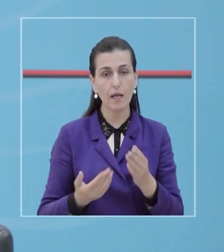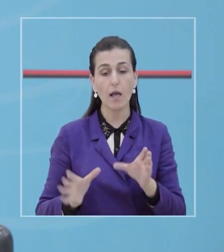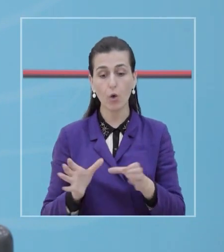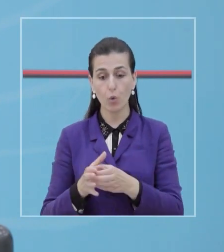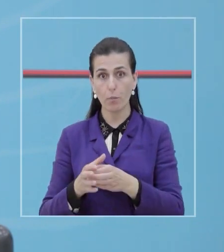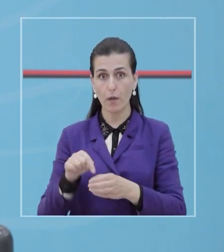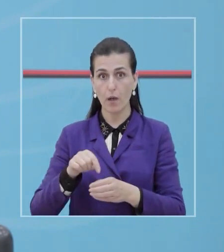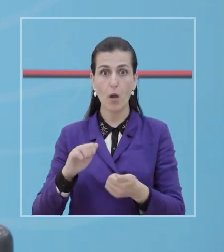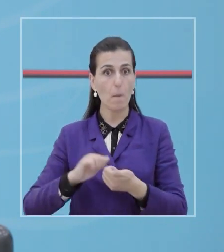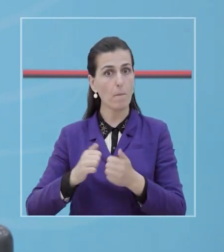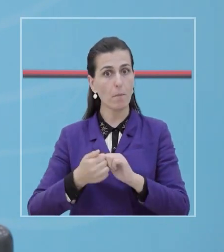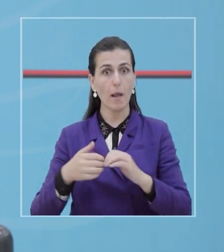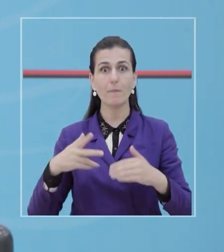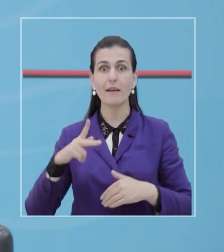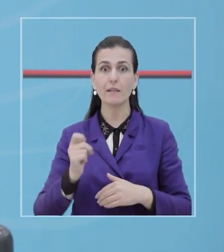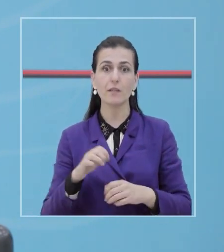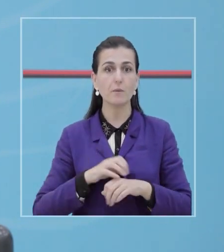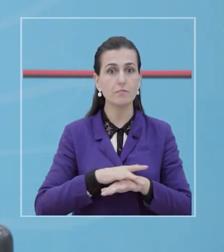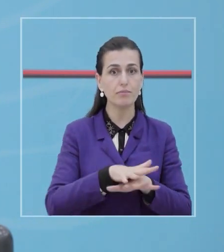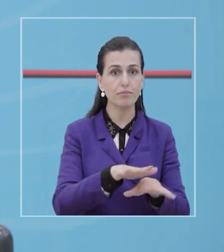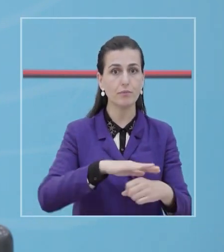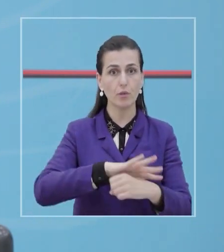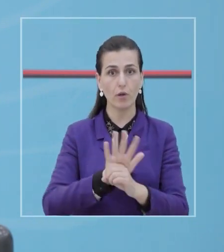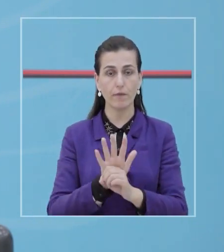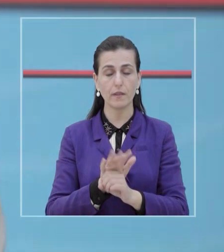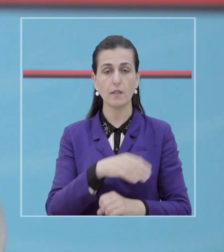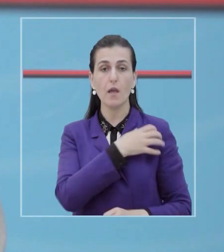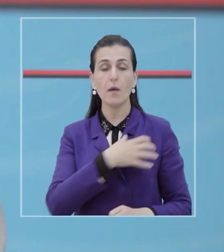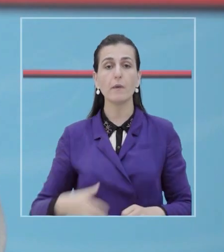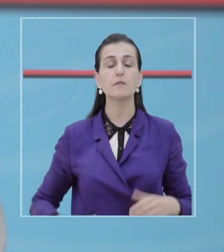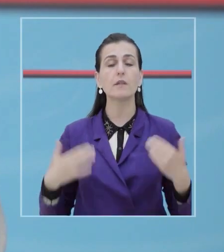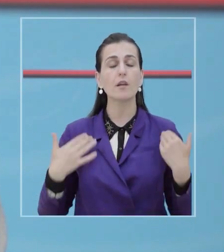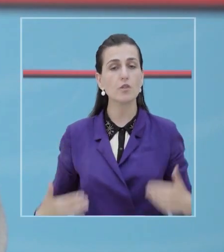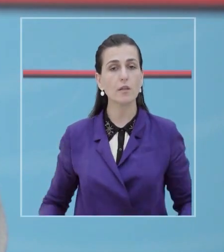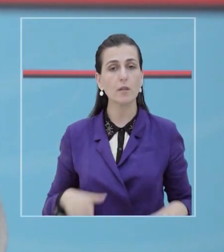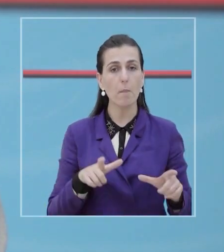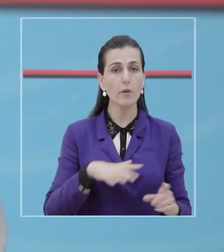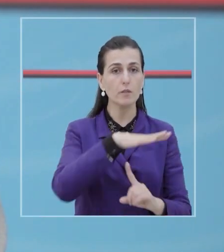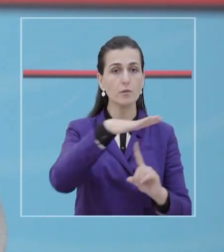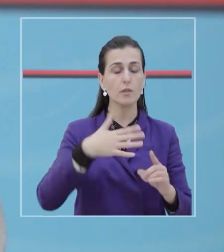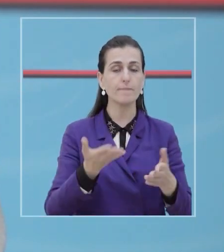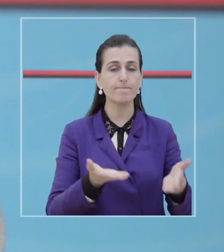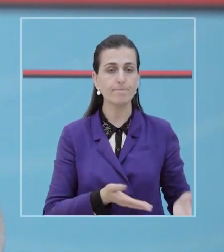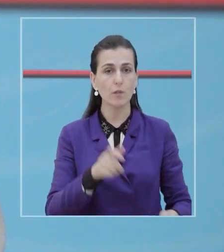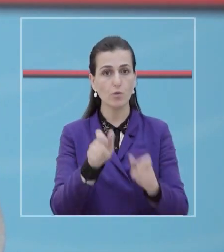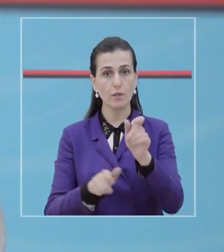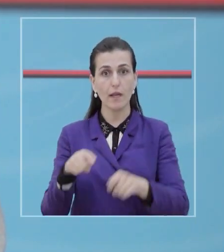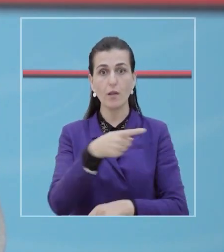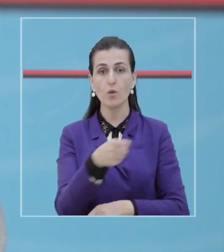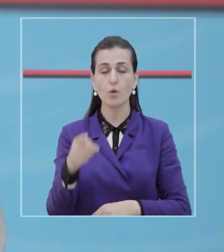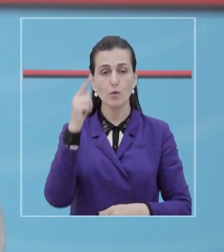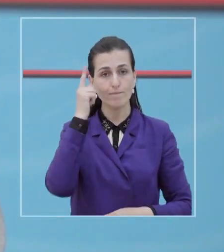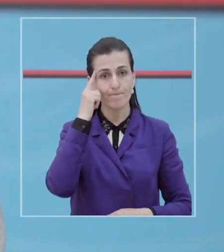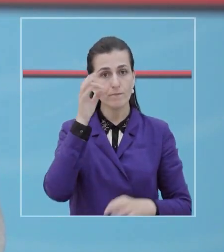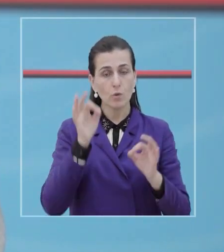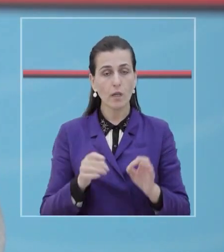konsiderohen me risk të lartë për përhapje në COVID-19. Ministrija Shëndetsiz dhe Embrotjës Socjale, ftonë qydetarët të tragon